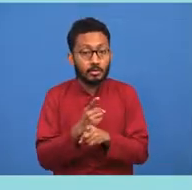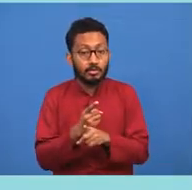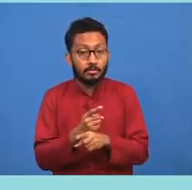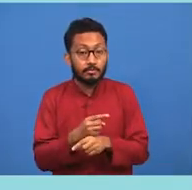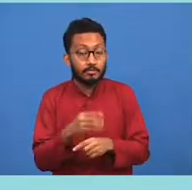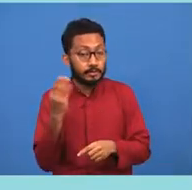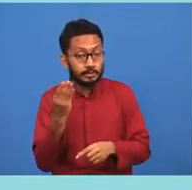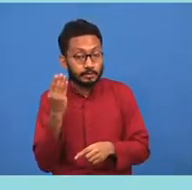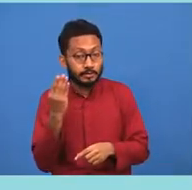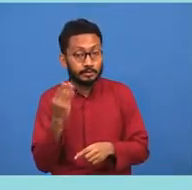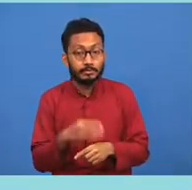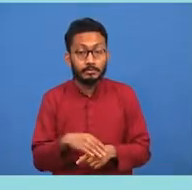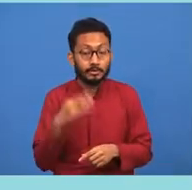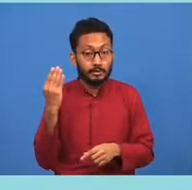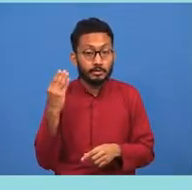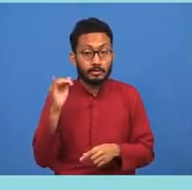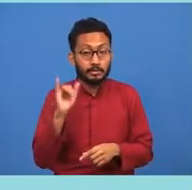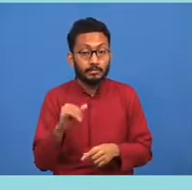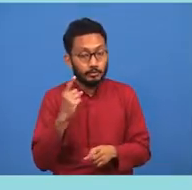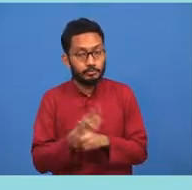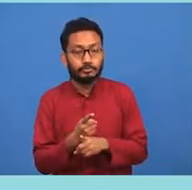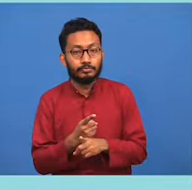biasa, biasakan yang betul.